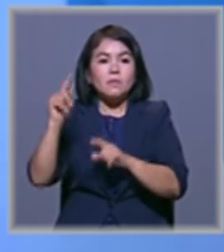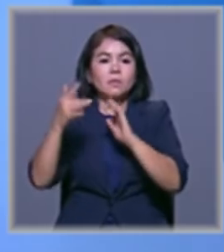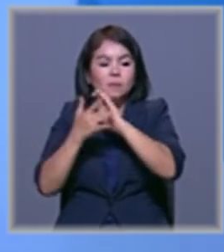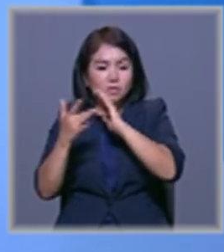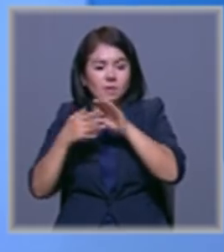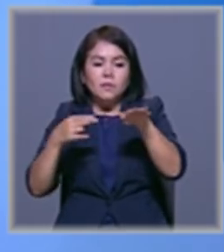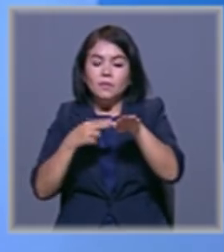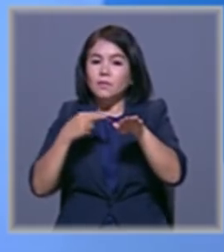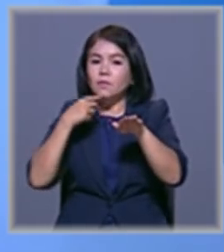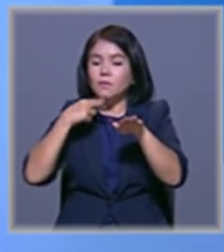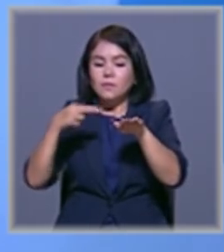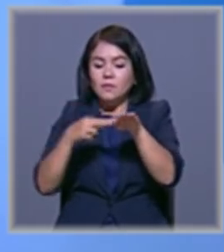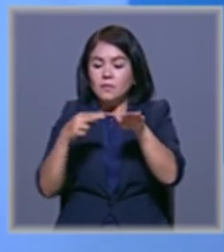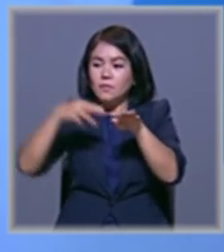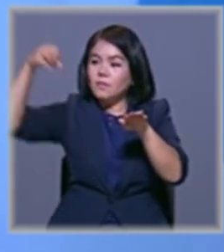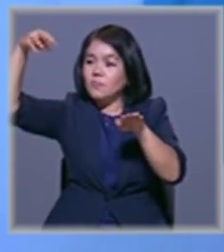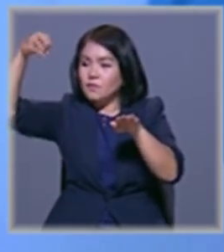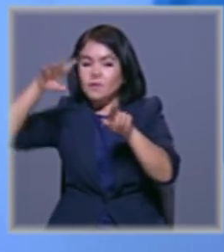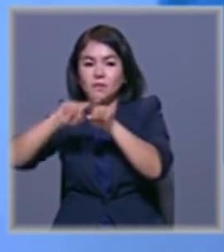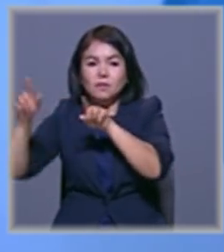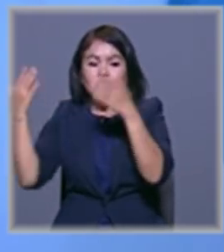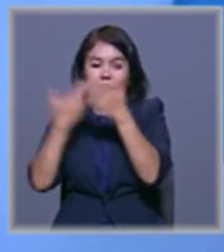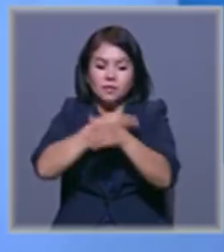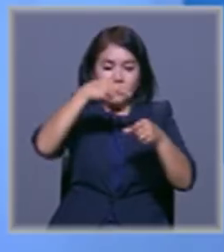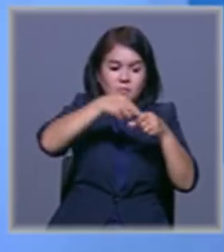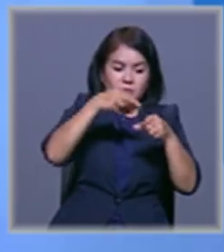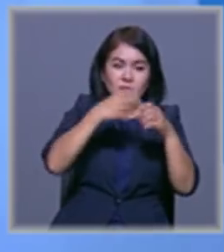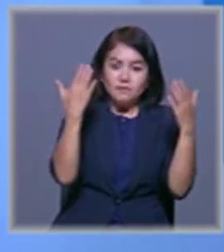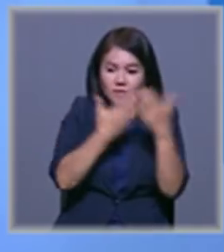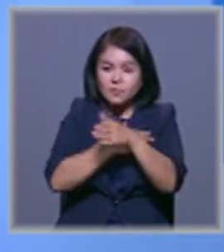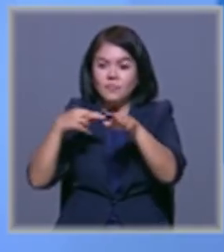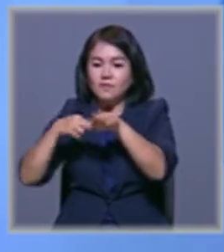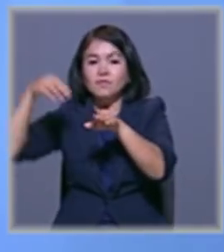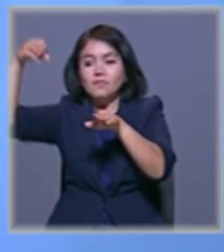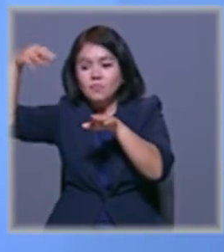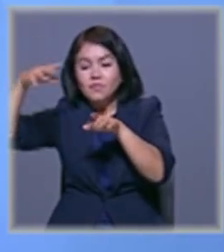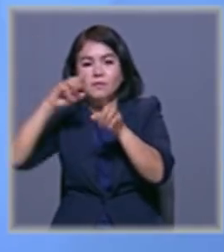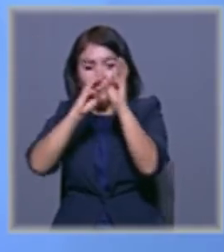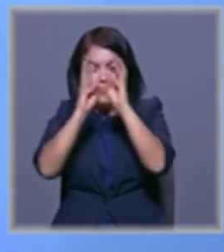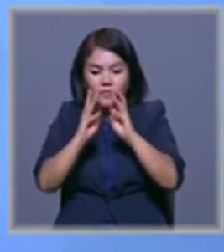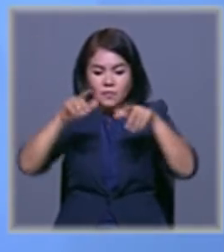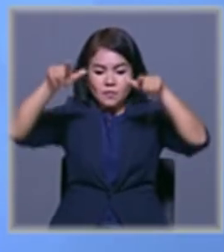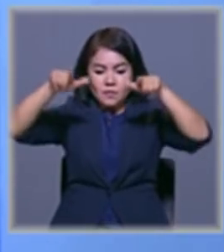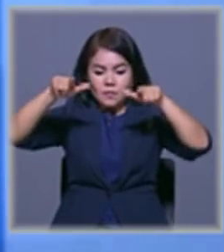ก็ดีเรื่องของเทคโนโลยีที่สมัยใหม่ที่ทำให้ประสิทธิภาพในการสันดาปมันดีขึ้นจนมลพิษมันน้อยล